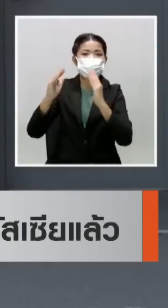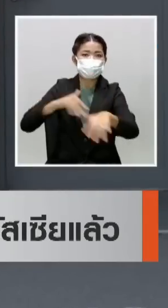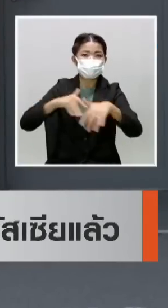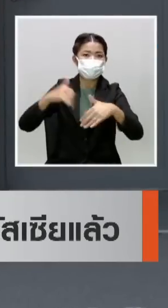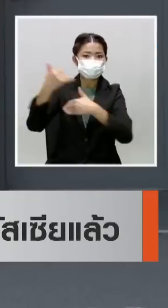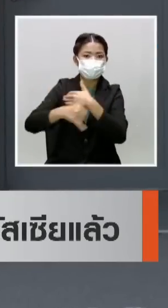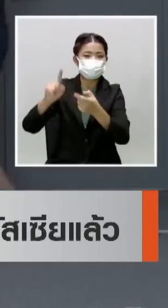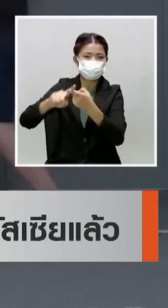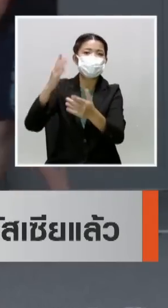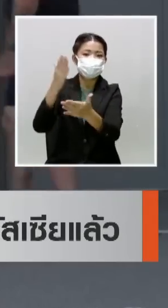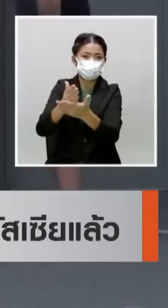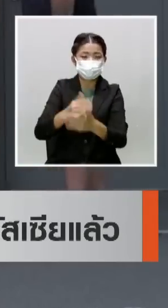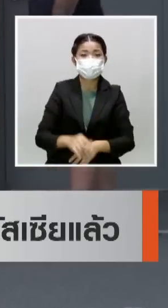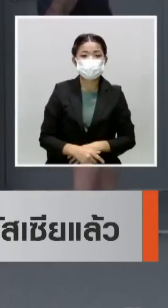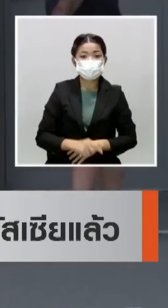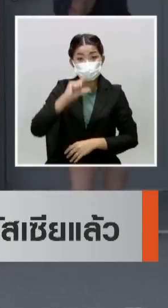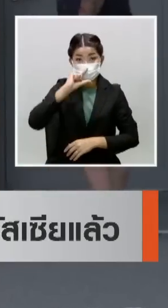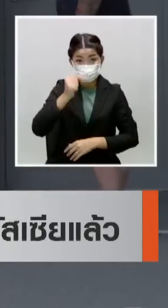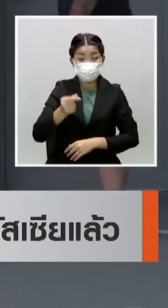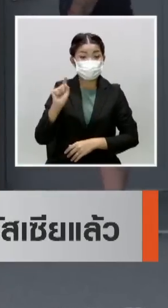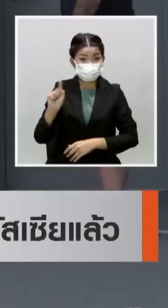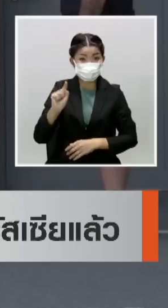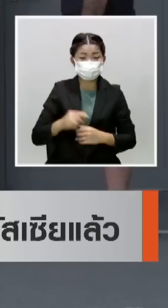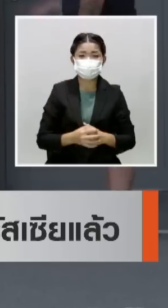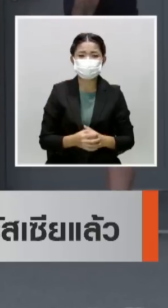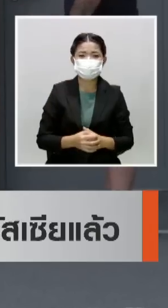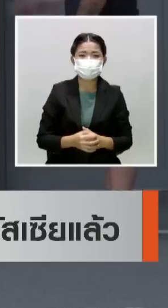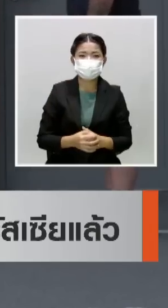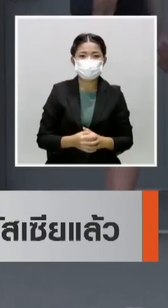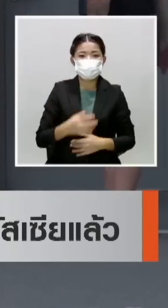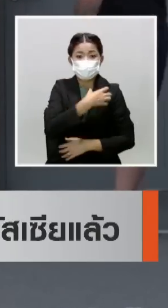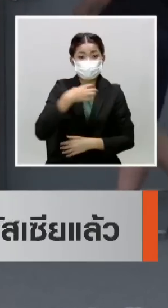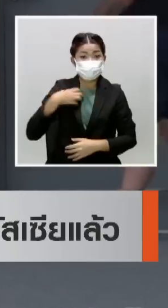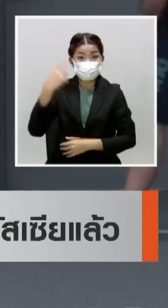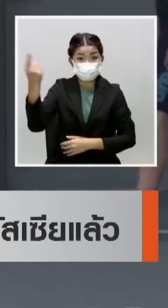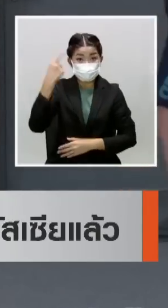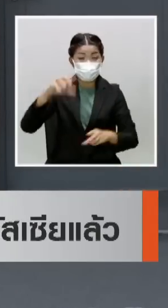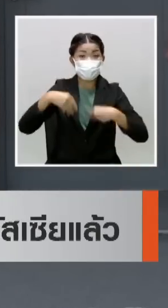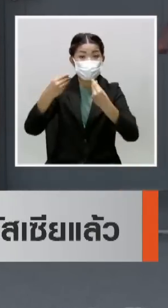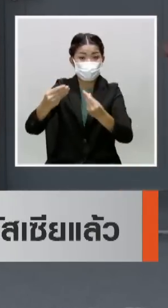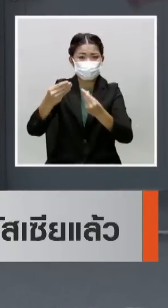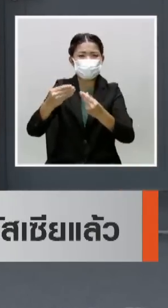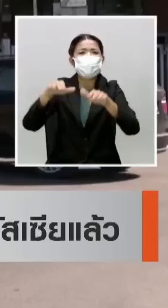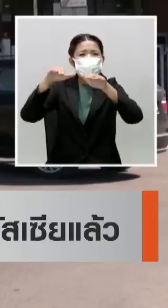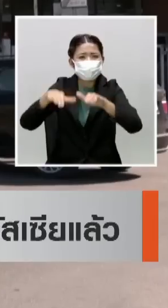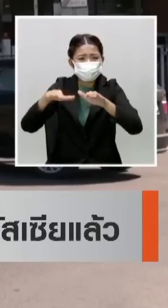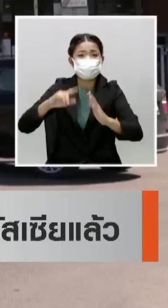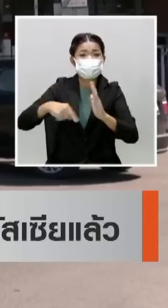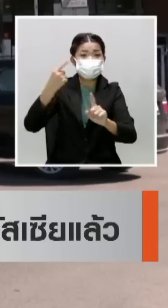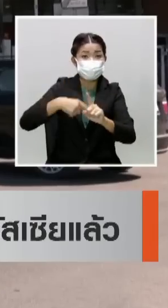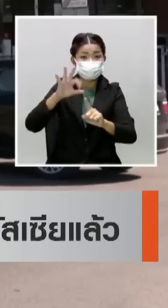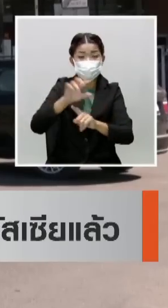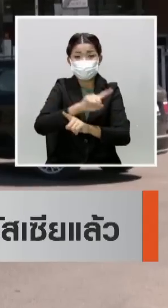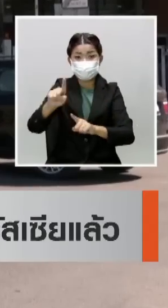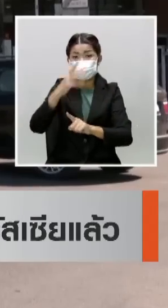กันค่ะด้านฟินแลนด์เริ่มลดจำนวนการออกวีซ่าท่องเที่ยวให้กับนักท่องเที่ยวชาวรัสเซียตั้งแต่1กันยายนเป็นต้นไปหลัง